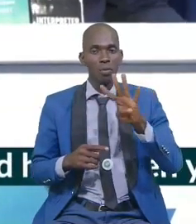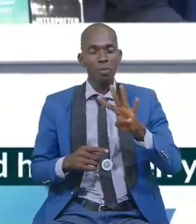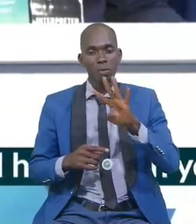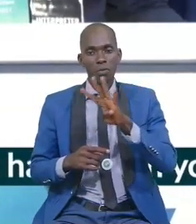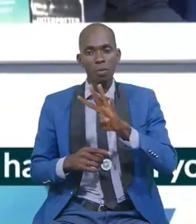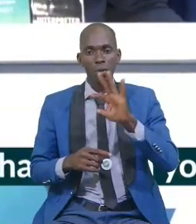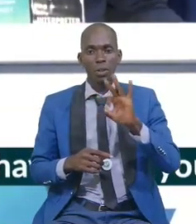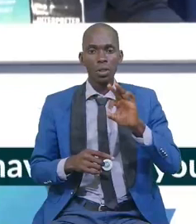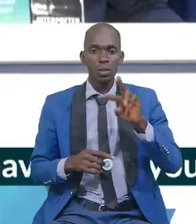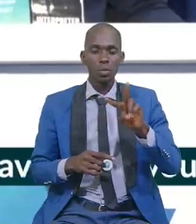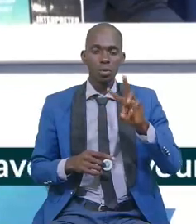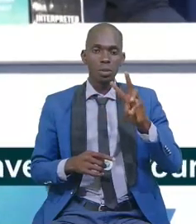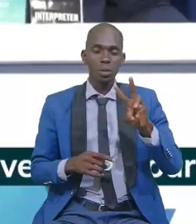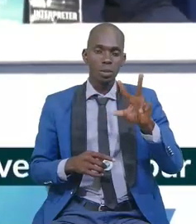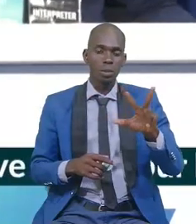+234 91 54 44 92 63.